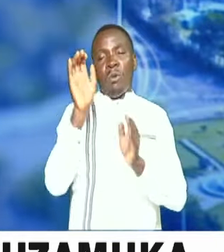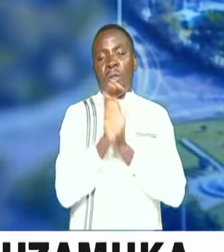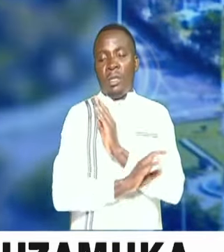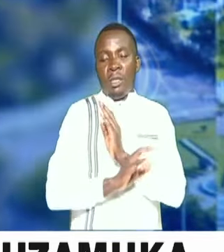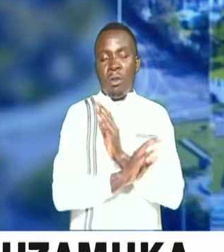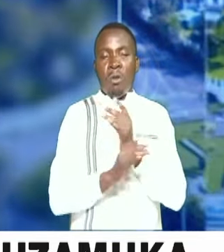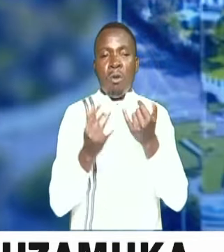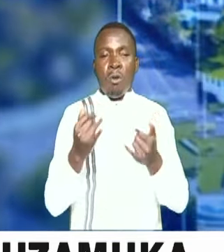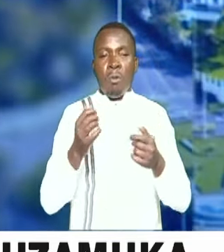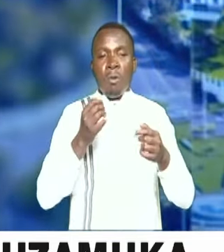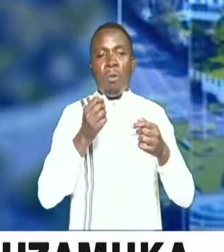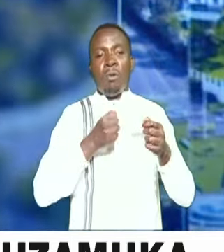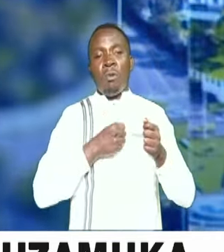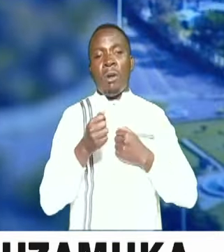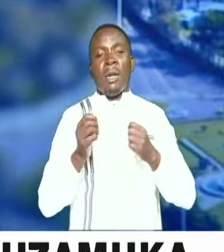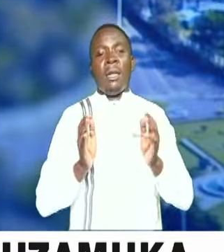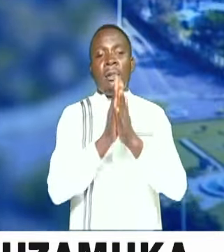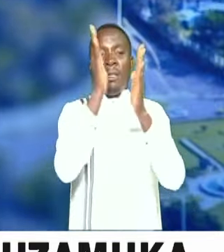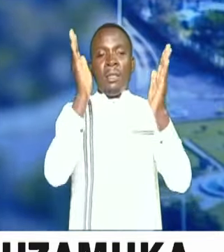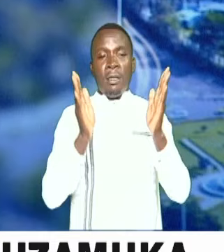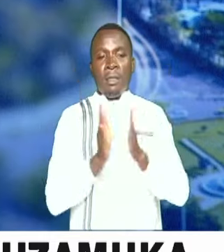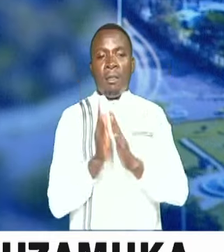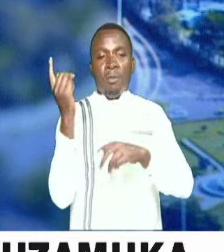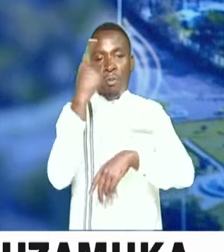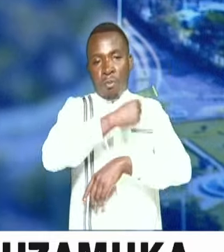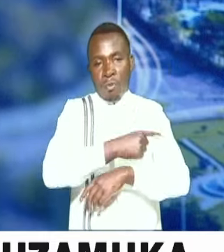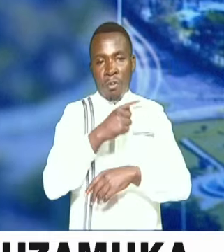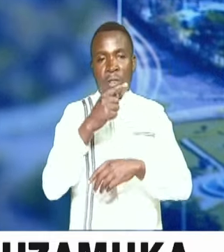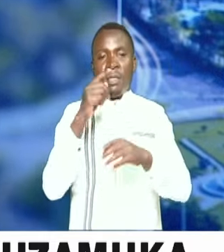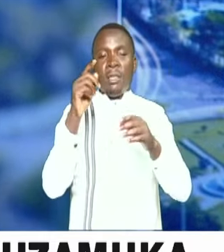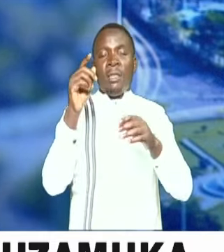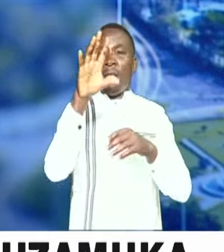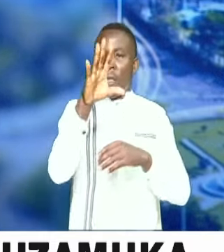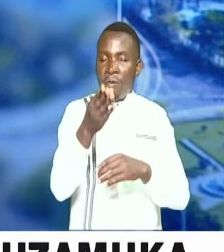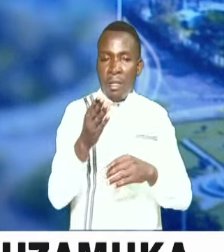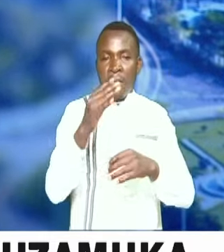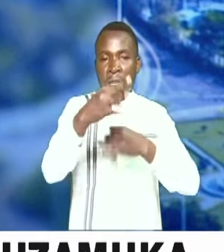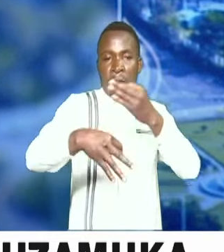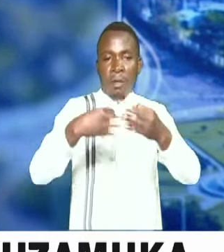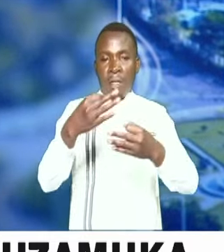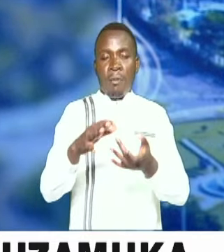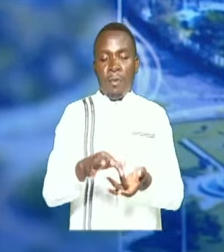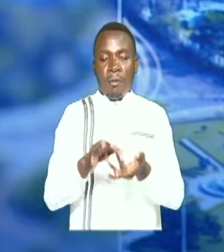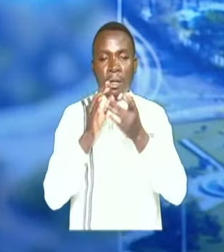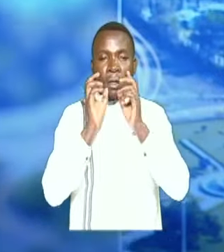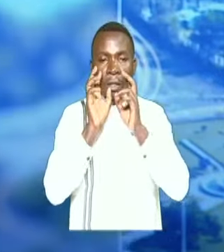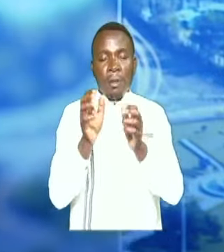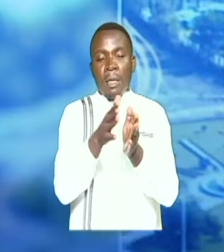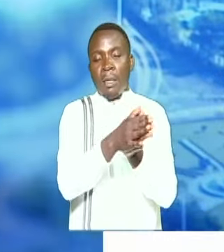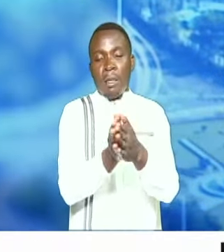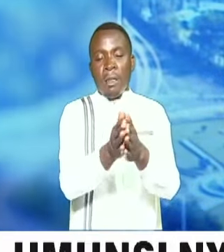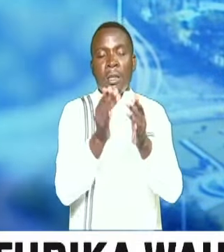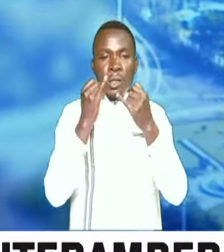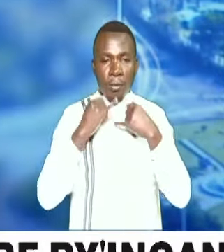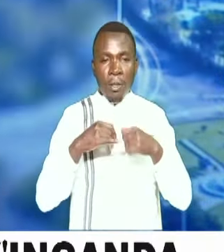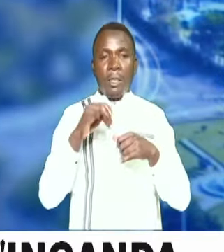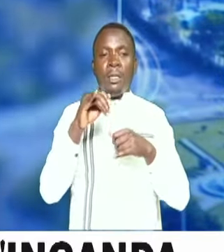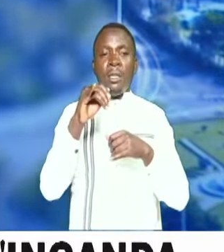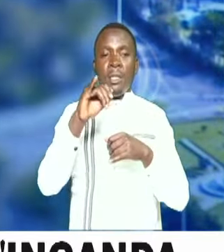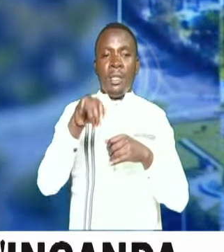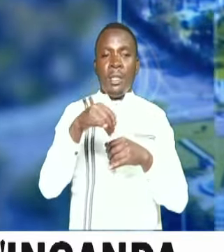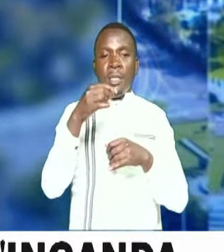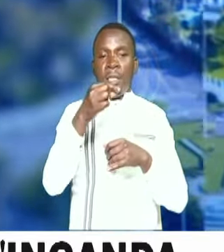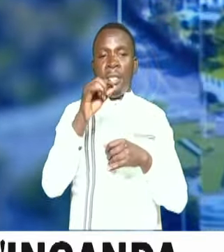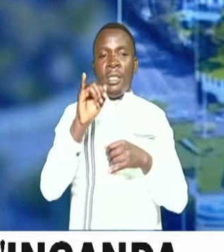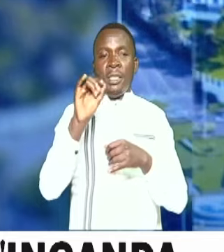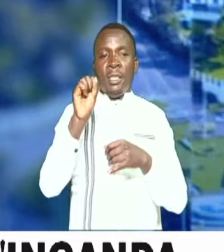Rwanda rwijije umunsi nyafurika w'inganda. By'umwihariko rero, reka tubanze dukurikire inkuru tujye kugezwaho na Jean Dossi Gisele,